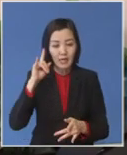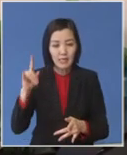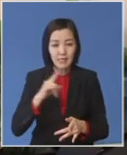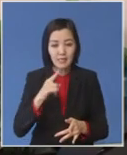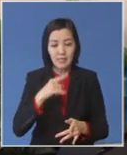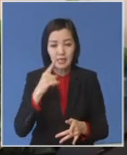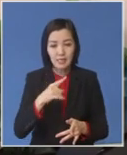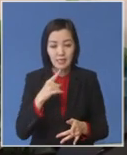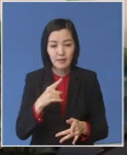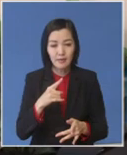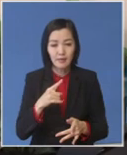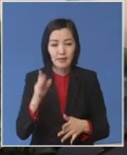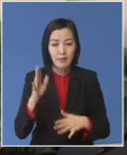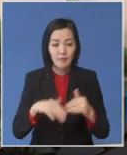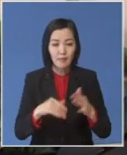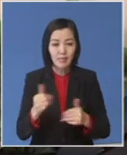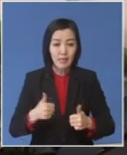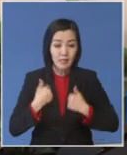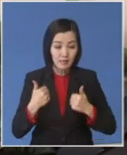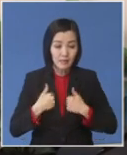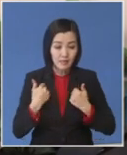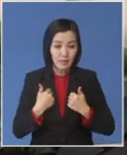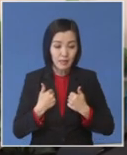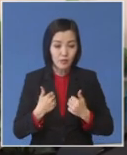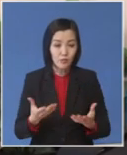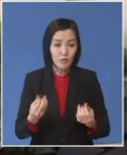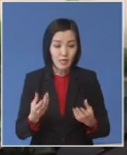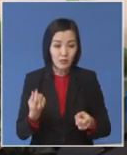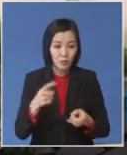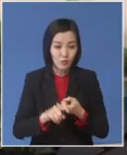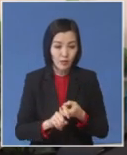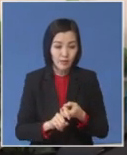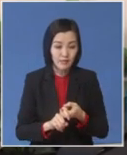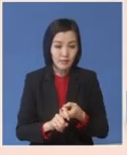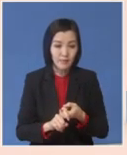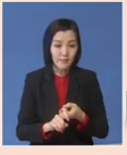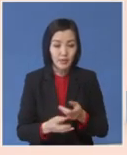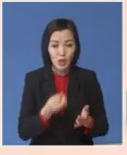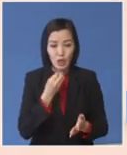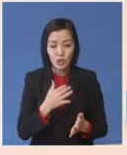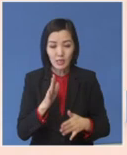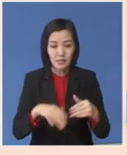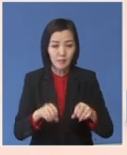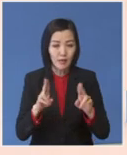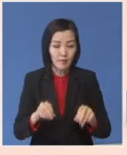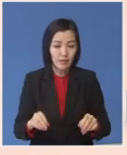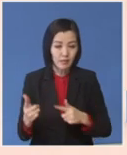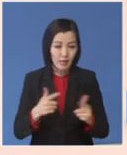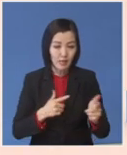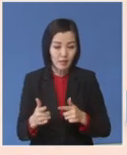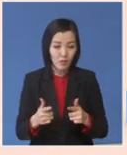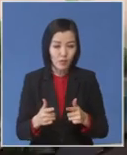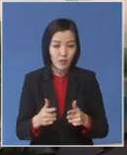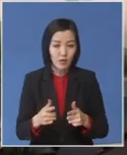тіліне мамандарды ынталандыру және осыған байланысты жақсы маман дайындау. Осы